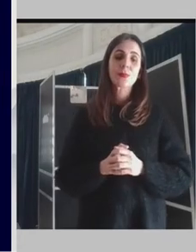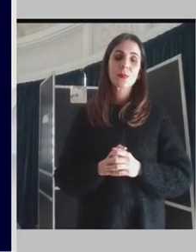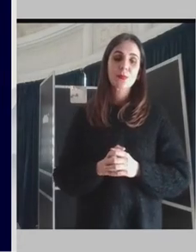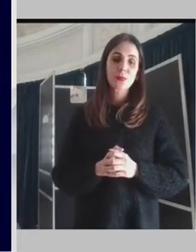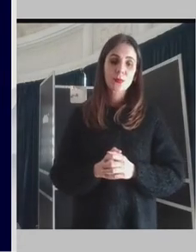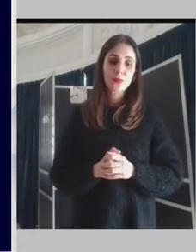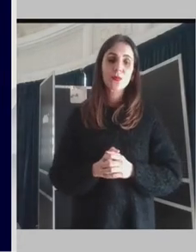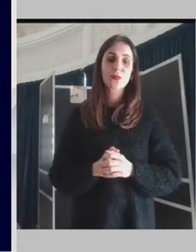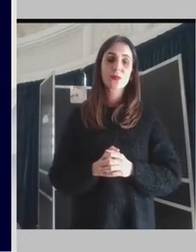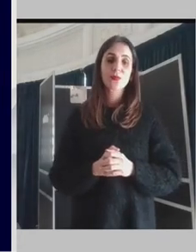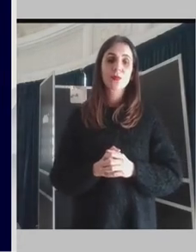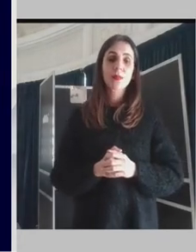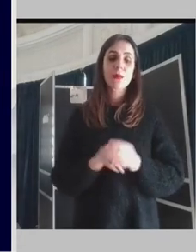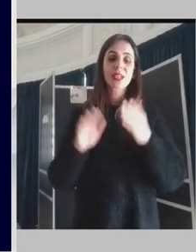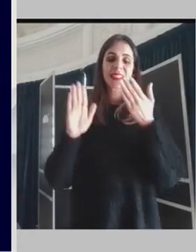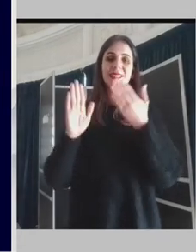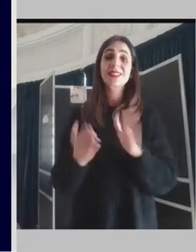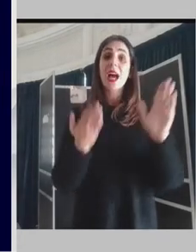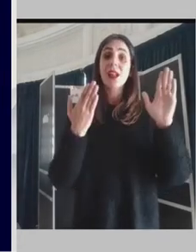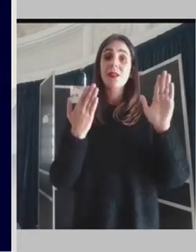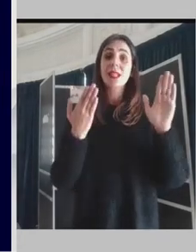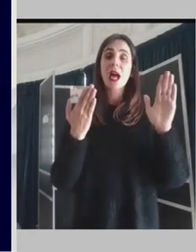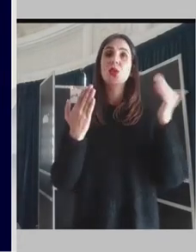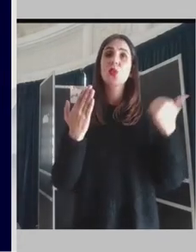all'importanza proprio del salvamento, delle varie